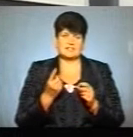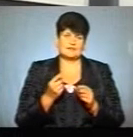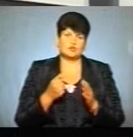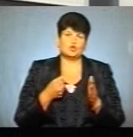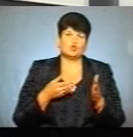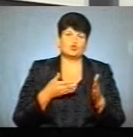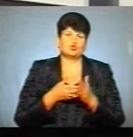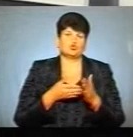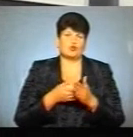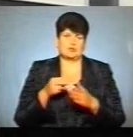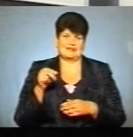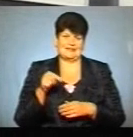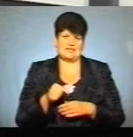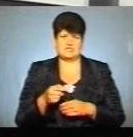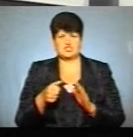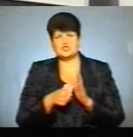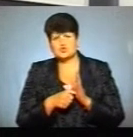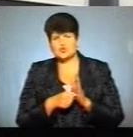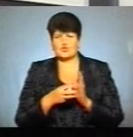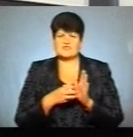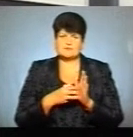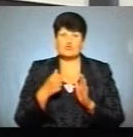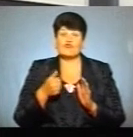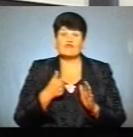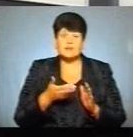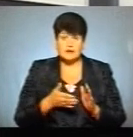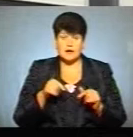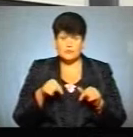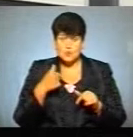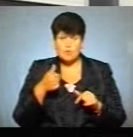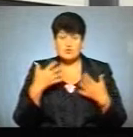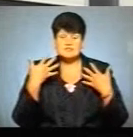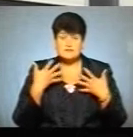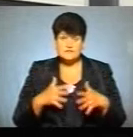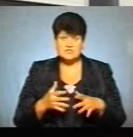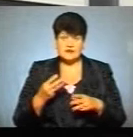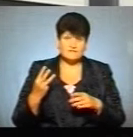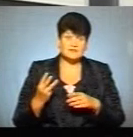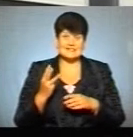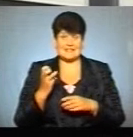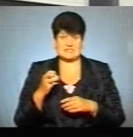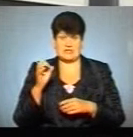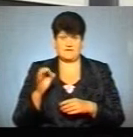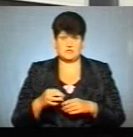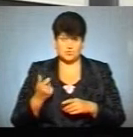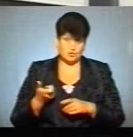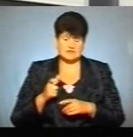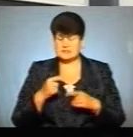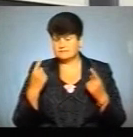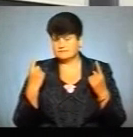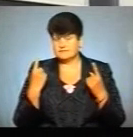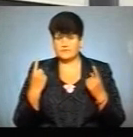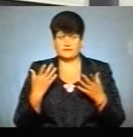1000 таких, 800-600 в рік. В цьому році ми вже маємо ріст практично в 300%. Рекордна